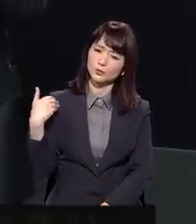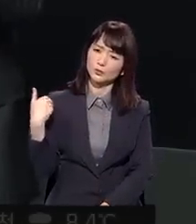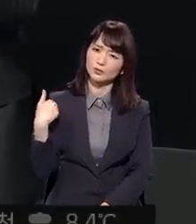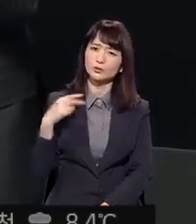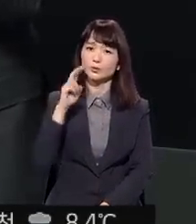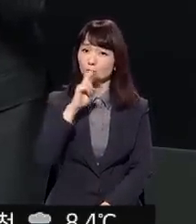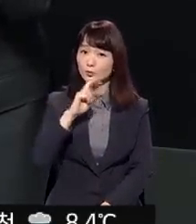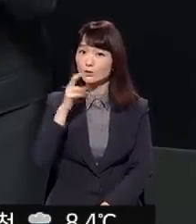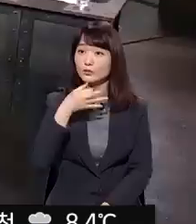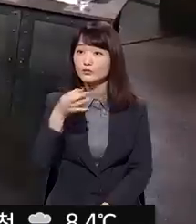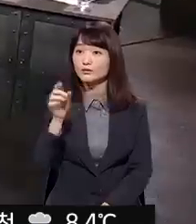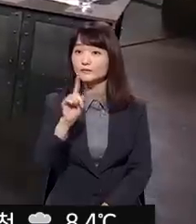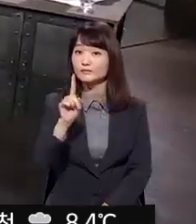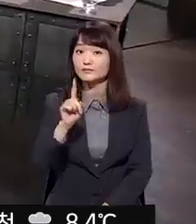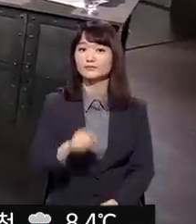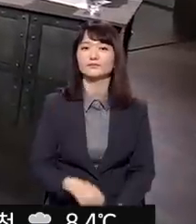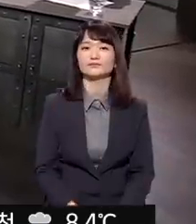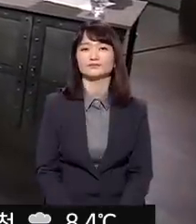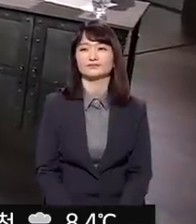이거죠.